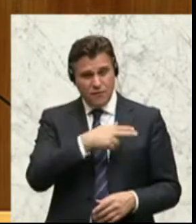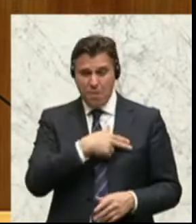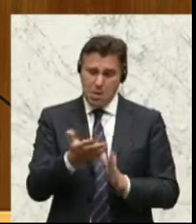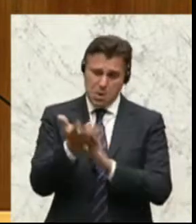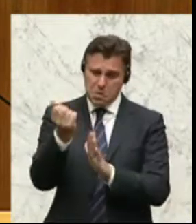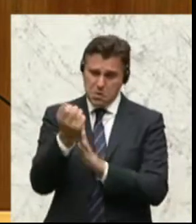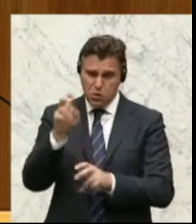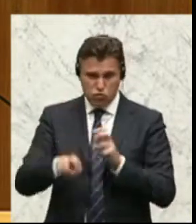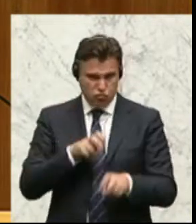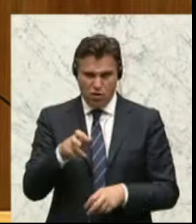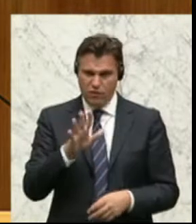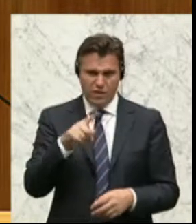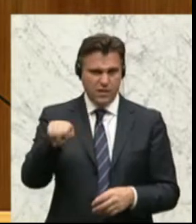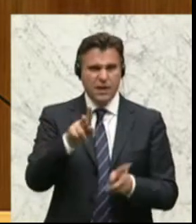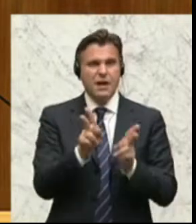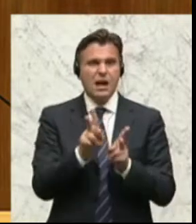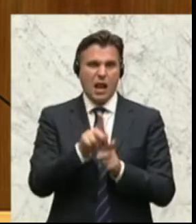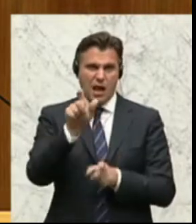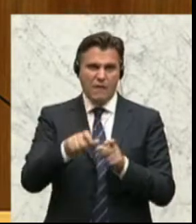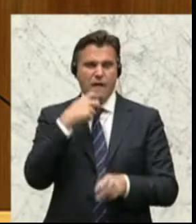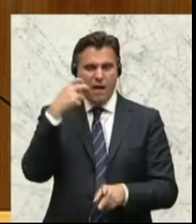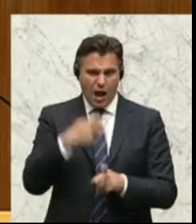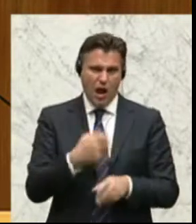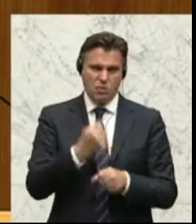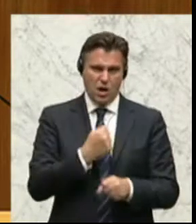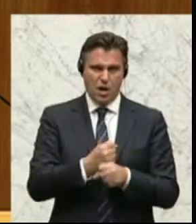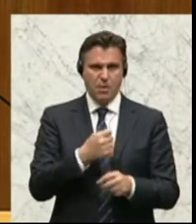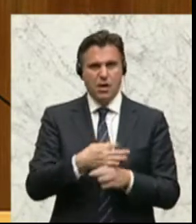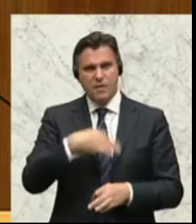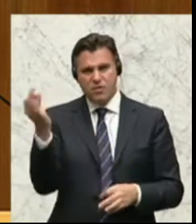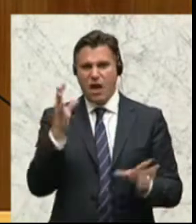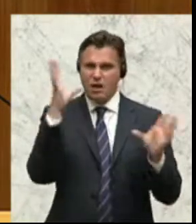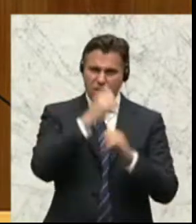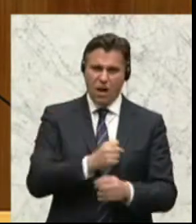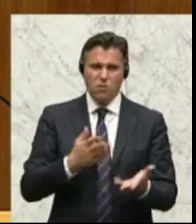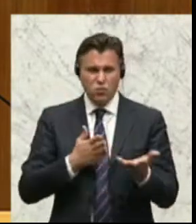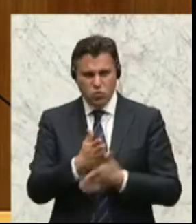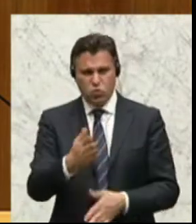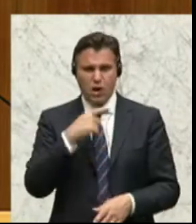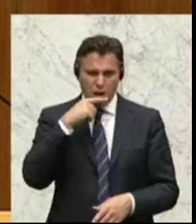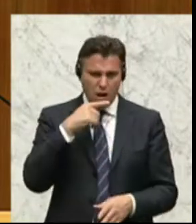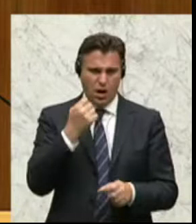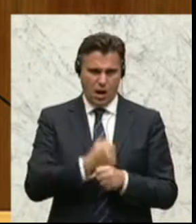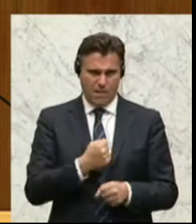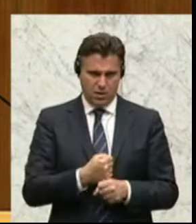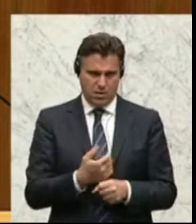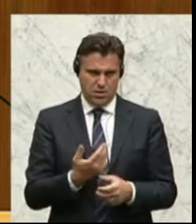hart arbeitende Leute, die oft Tag und Nacht im Familienbetrieb im Einsatz sind. Und dass nun auch noch die